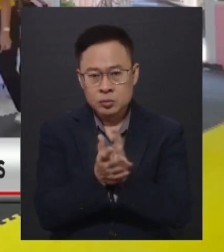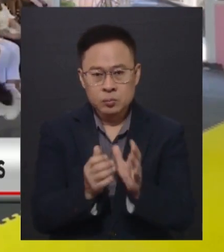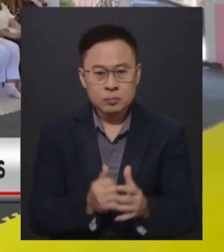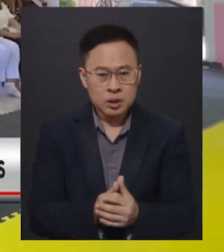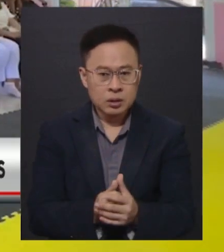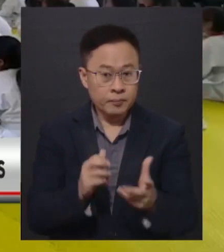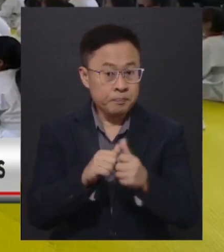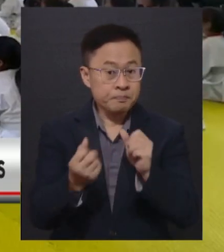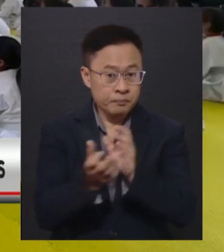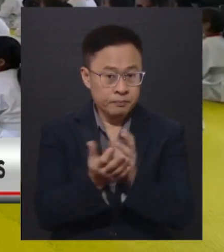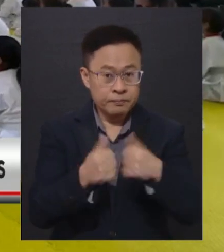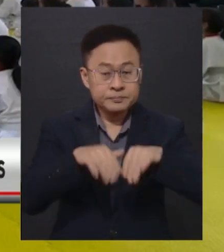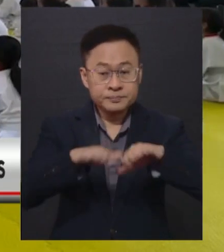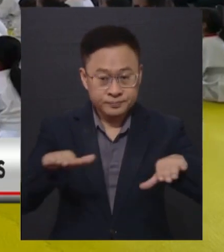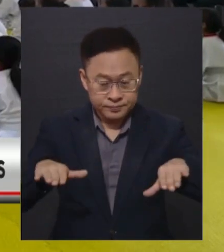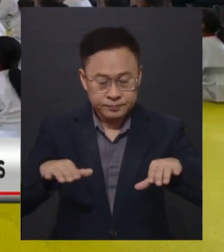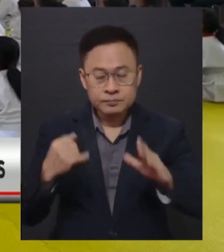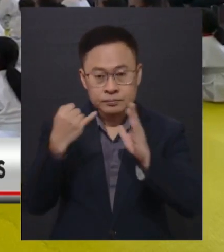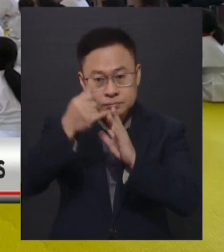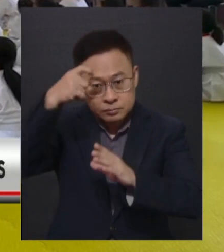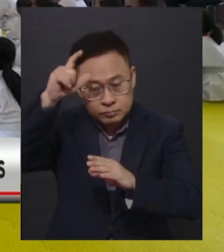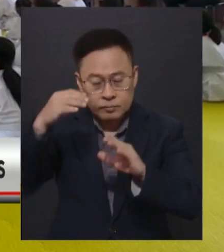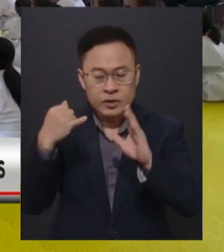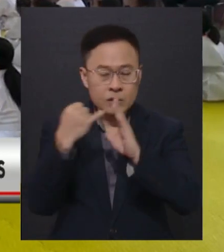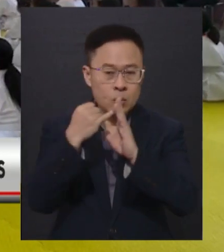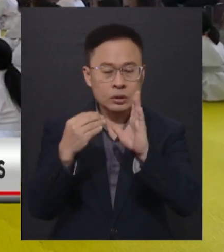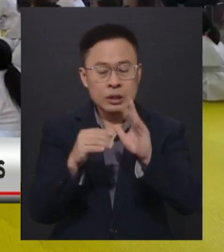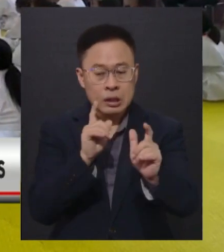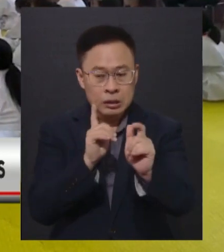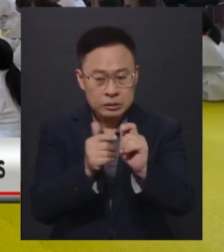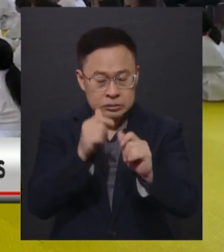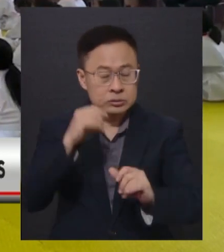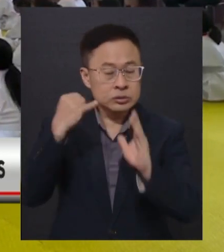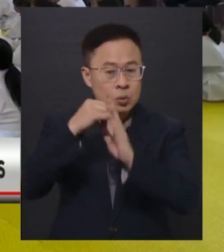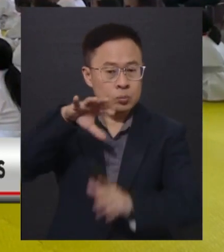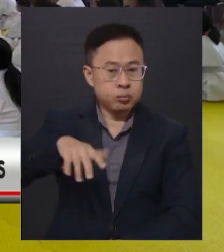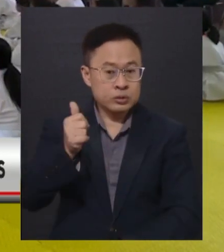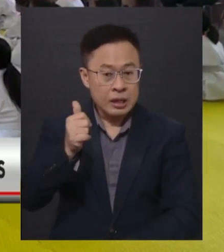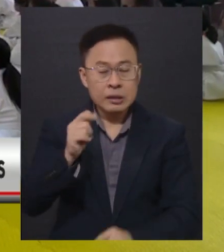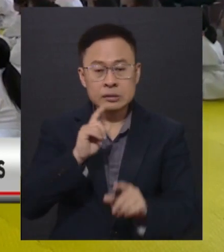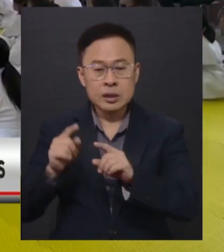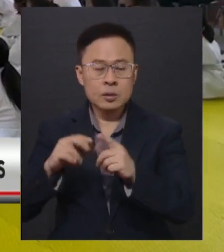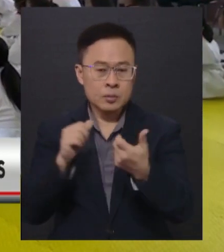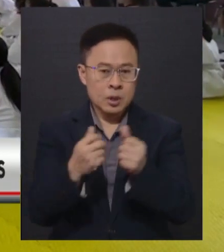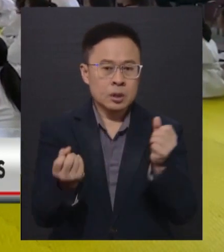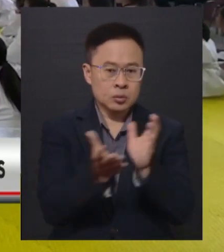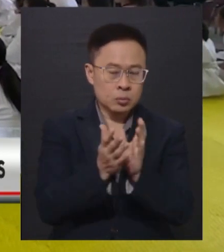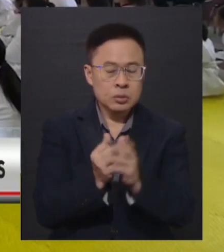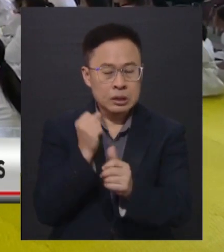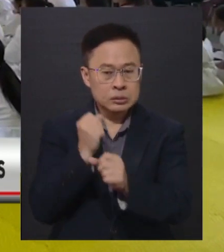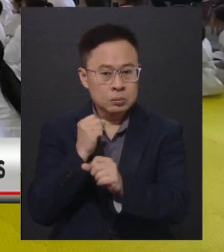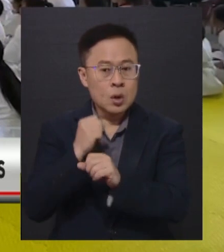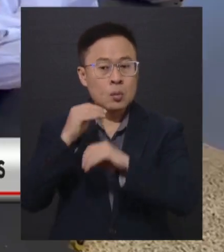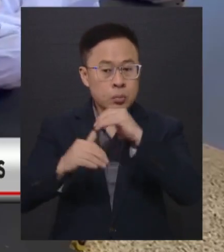าเด็กเมืองเด็กชนบทหรือเด็กที่อยู่ห่างไกลการสร้างเด็กไทยให้มีคุณภาพเทียบนานาชาติ